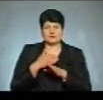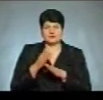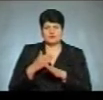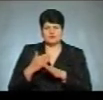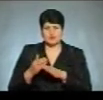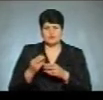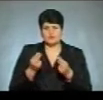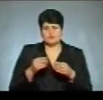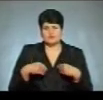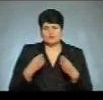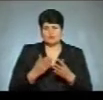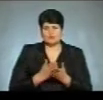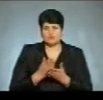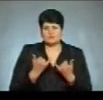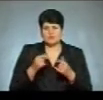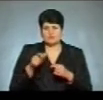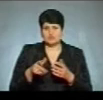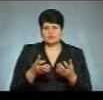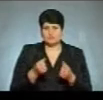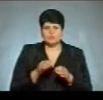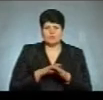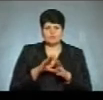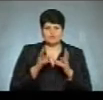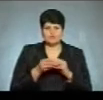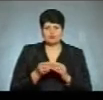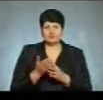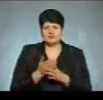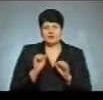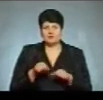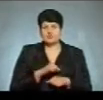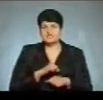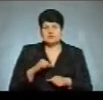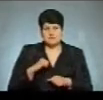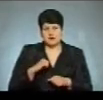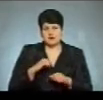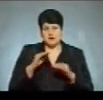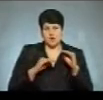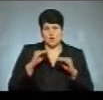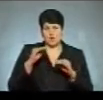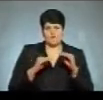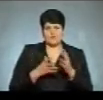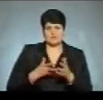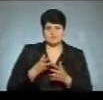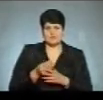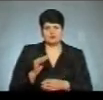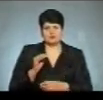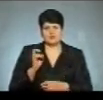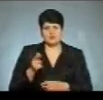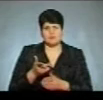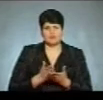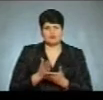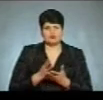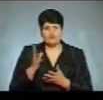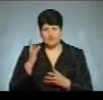надавачах послуг. Тепер людина, отримуючи повну суму субсидії, зможе сама регулювати ці сплату житлово-комунальних послуг,